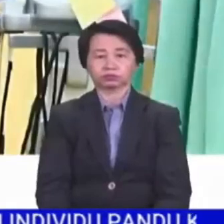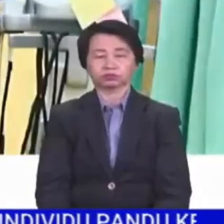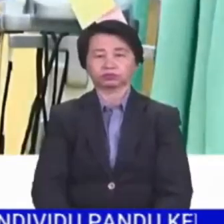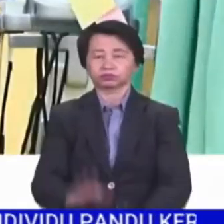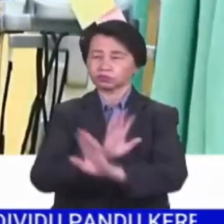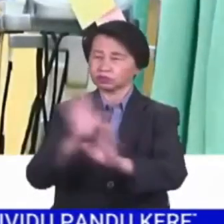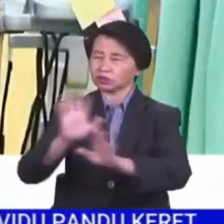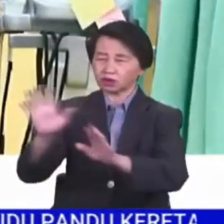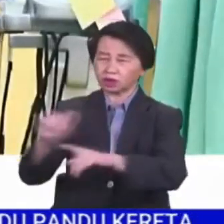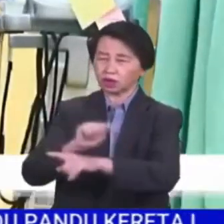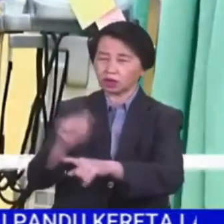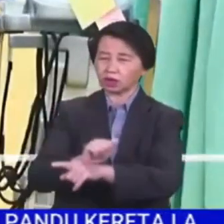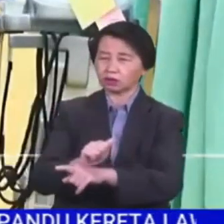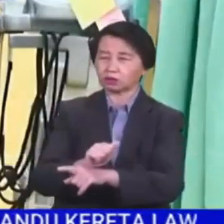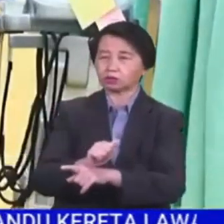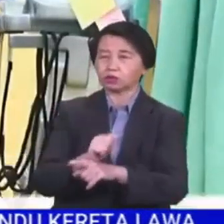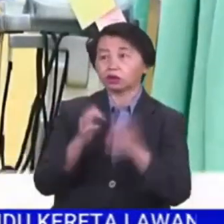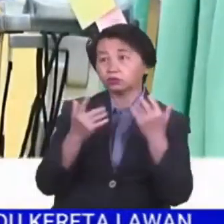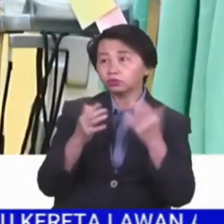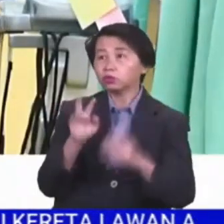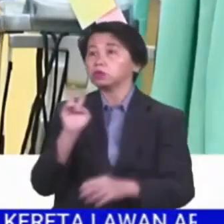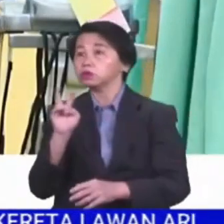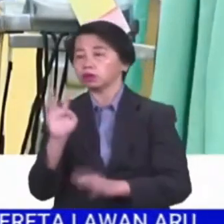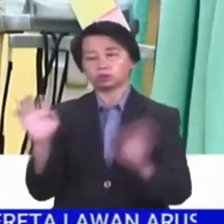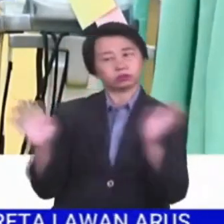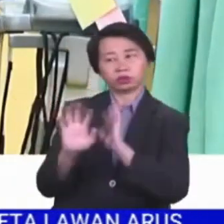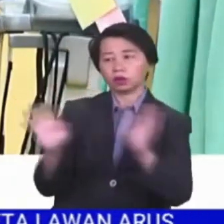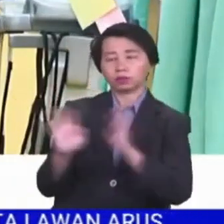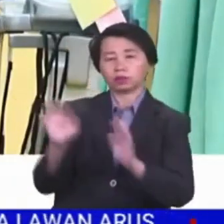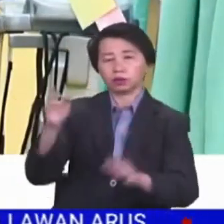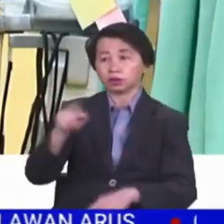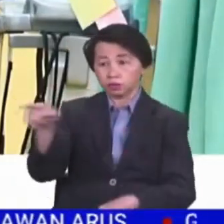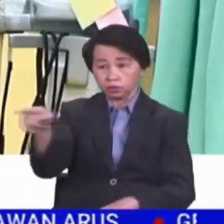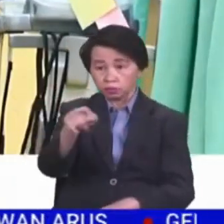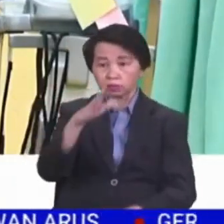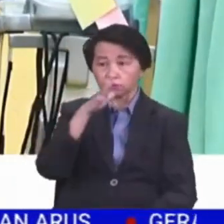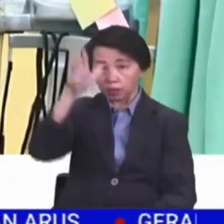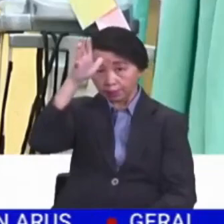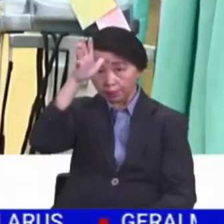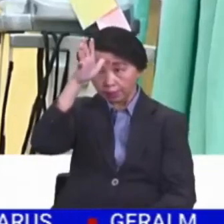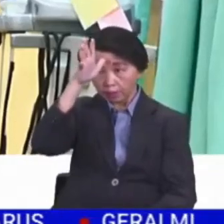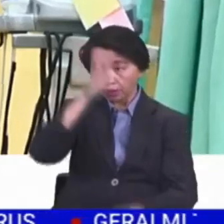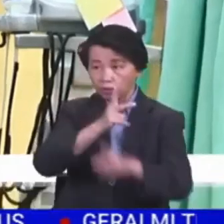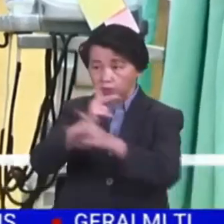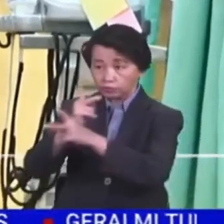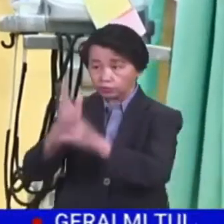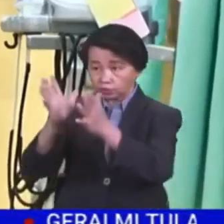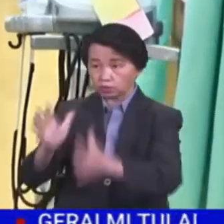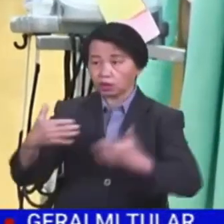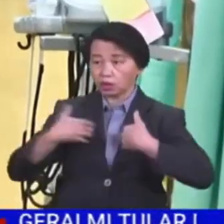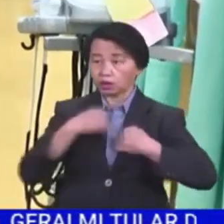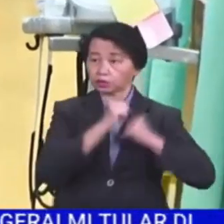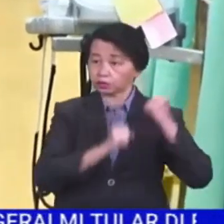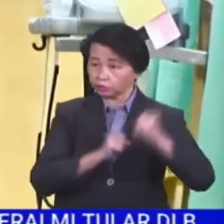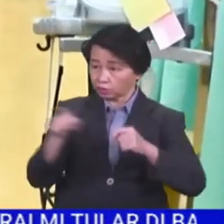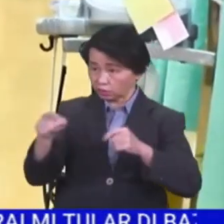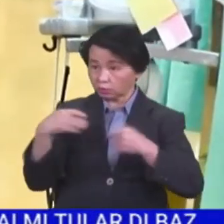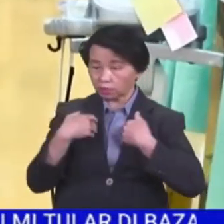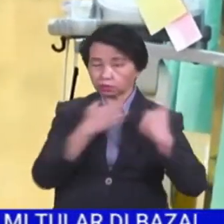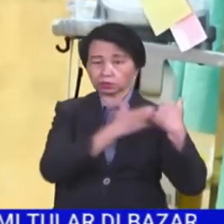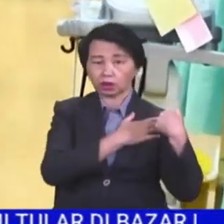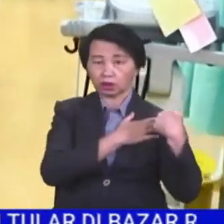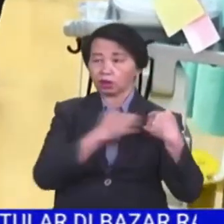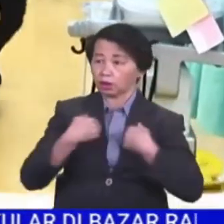Jangan amalkan sikap tunggu dan lihat. Sebagai ibu bapa atau penjaga yang mempunyai sikap tanggungjawab